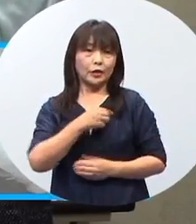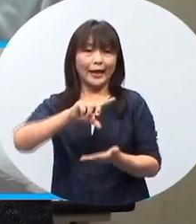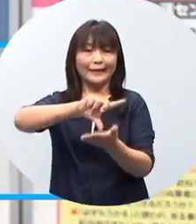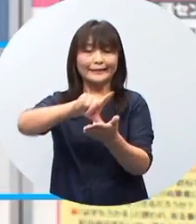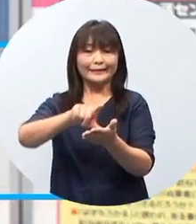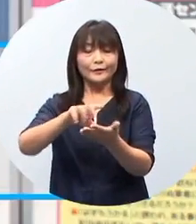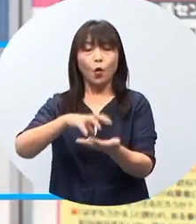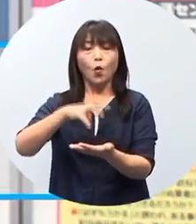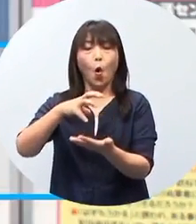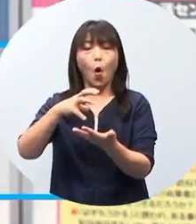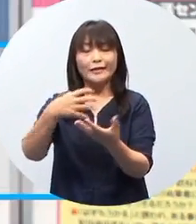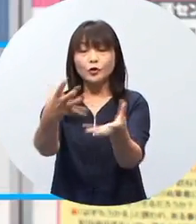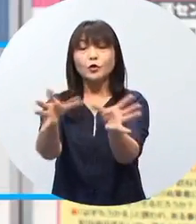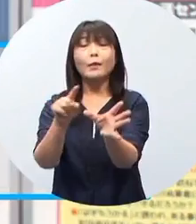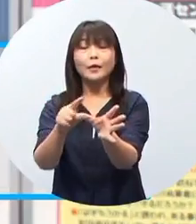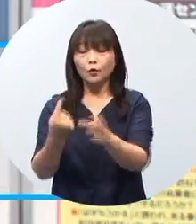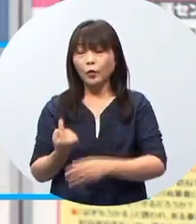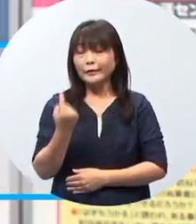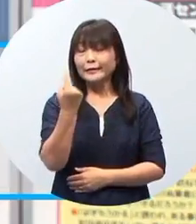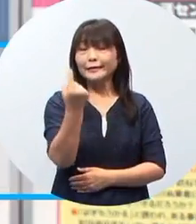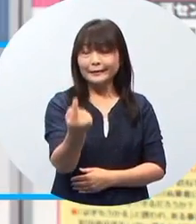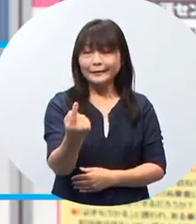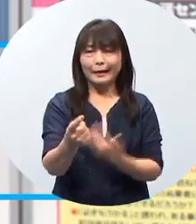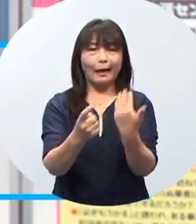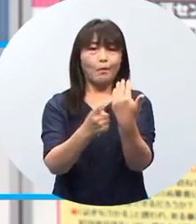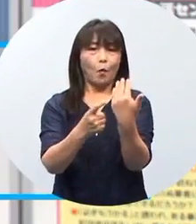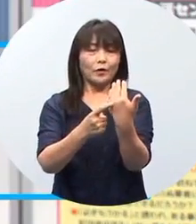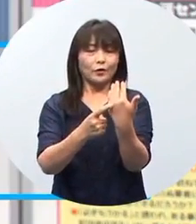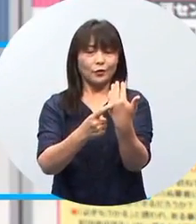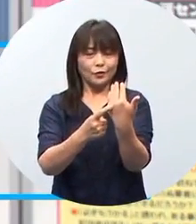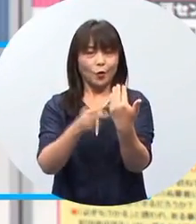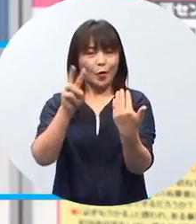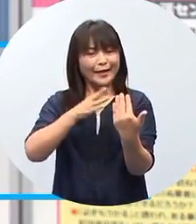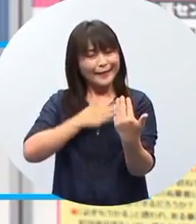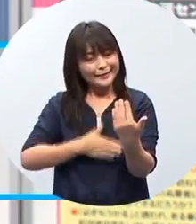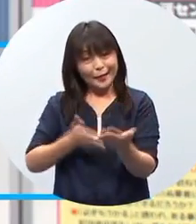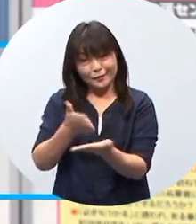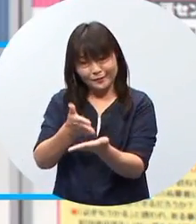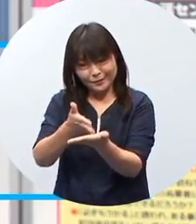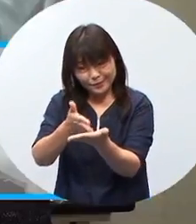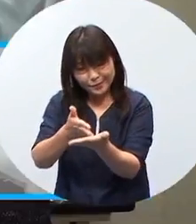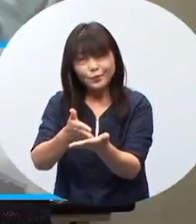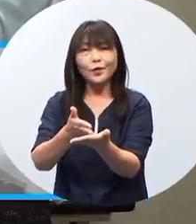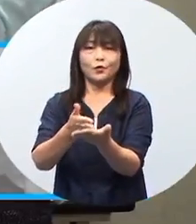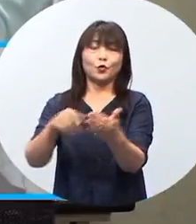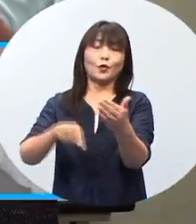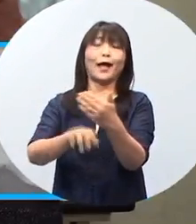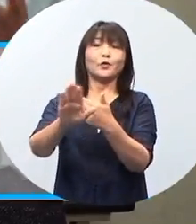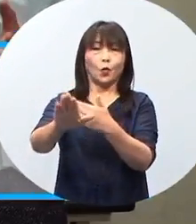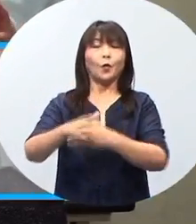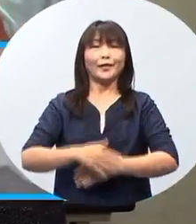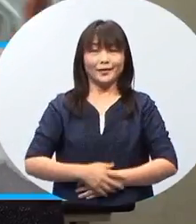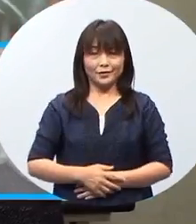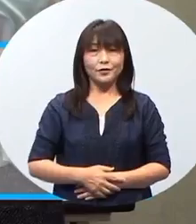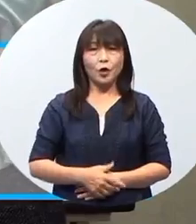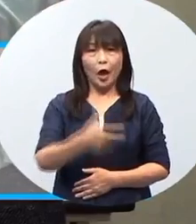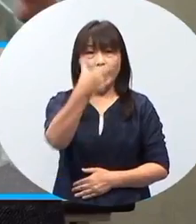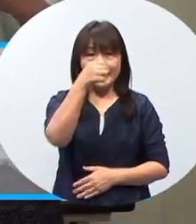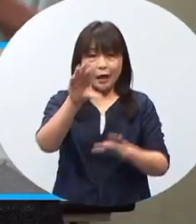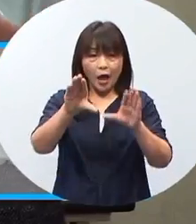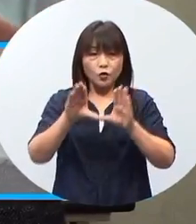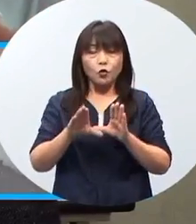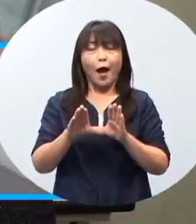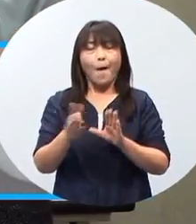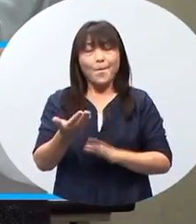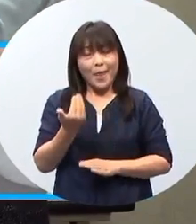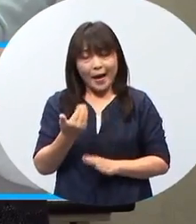て消費者被害に遭わないポイントを分かりやすくお話しするというものです。 被害に遭う前に防止策を教えて